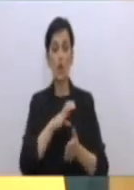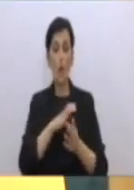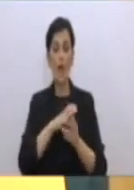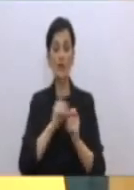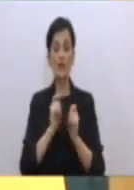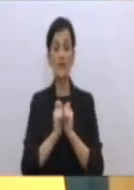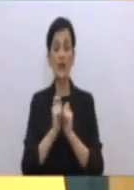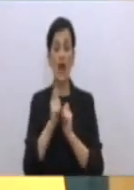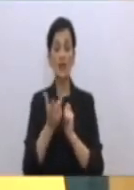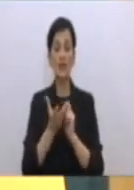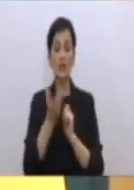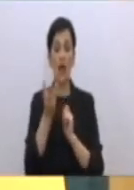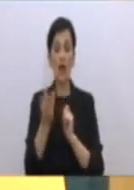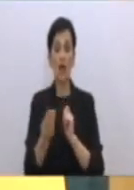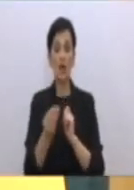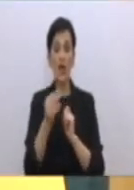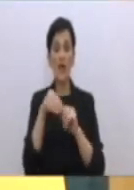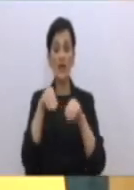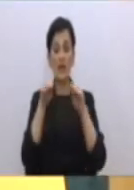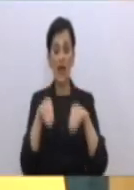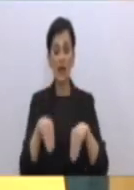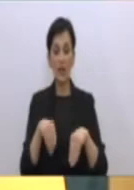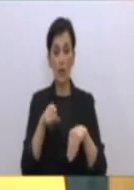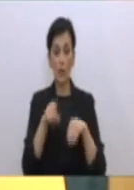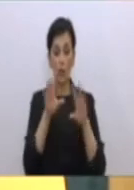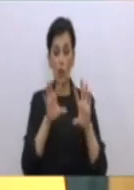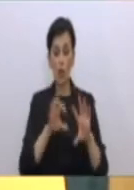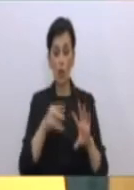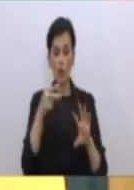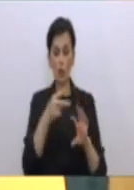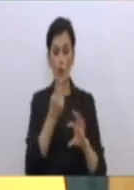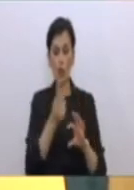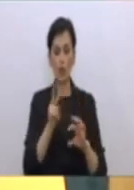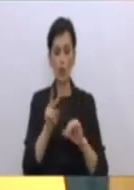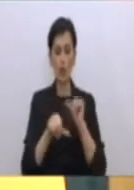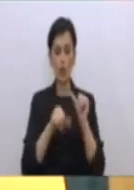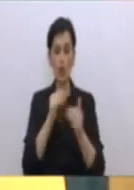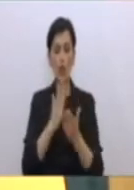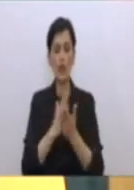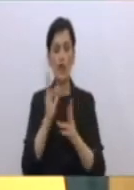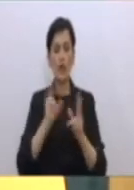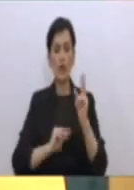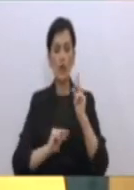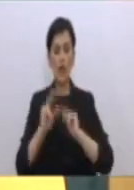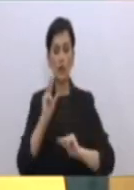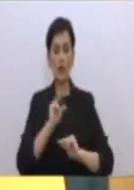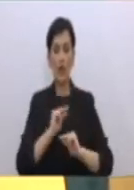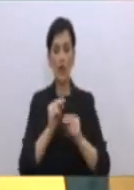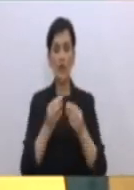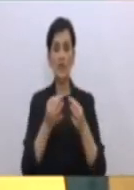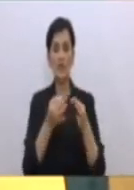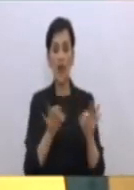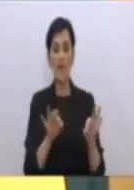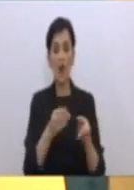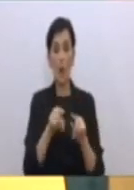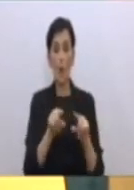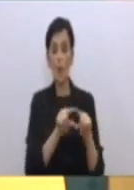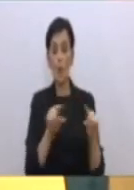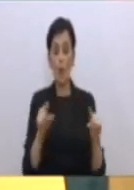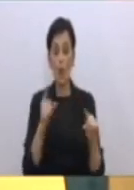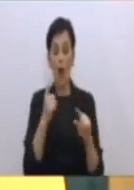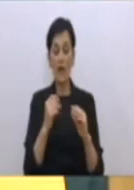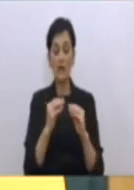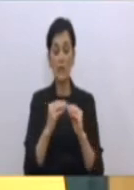გადასახადისგან, რომლის დეკლარირება ამ კოდექსით 2022 წელს არის გათვალისწინებული, თავისუფლდება ამუხლის